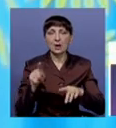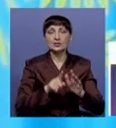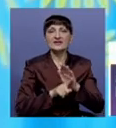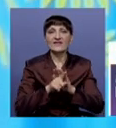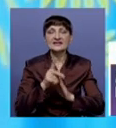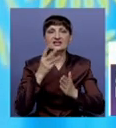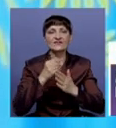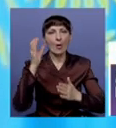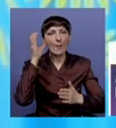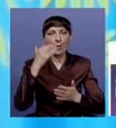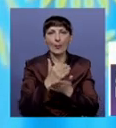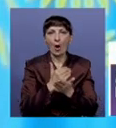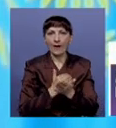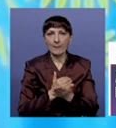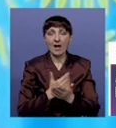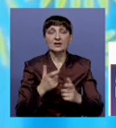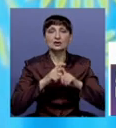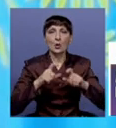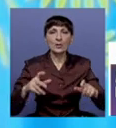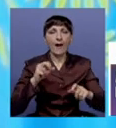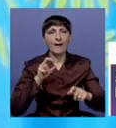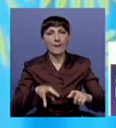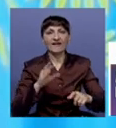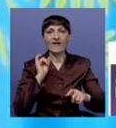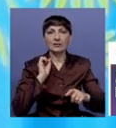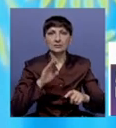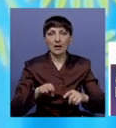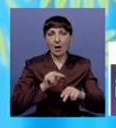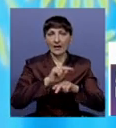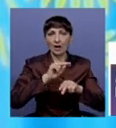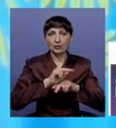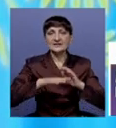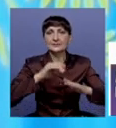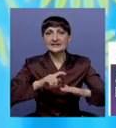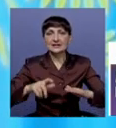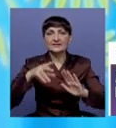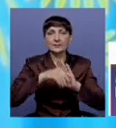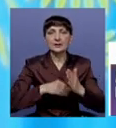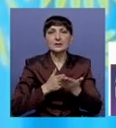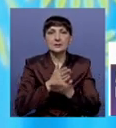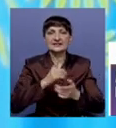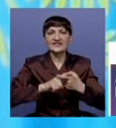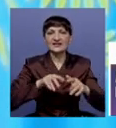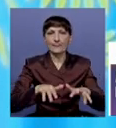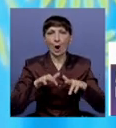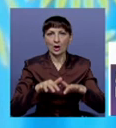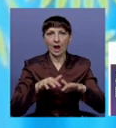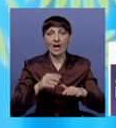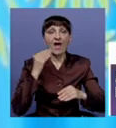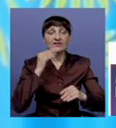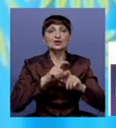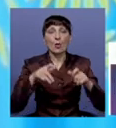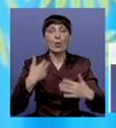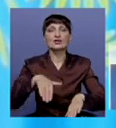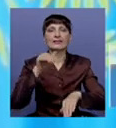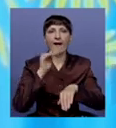свои образовательные программы. Такие школы, как АЛЕМ и КВАНТ, подготавливают специалистов в направлении программирования. Эффективность таких школ доказана.